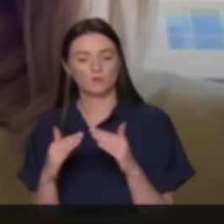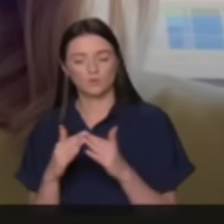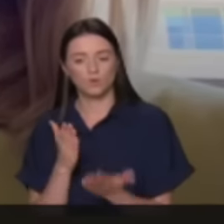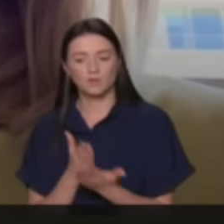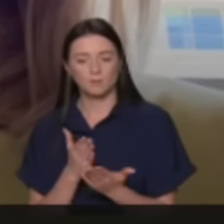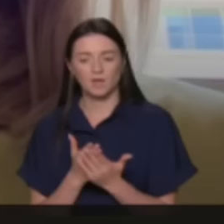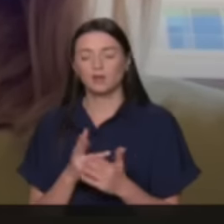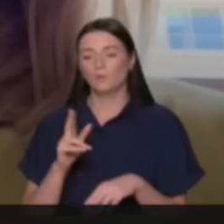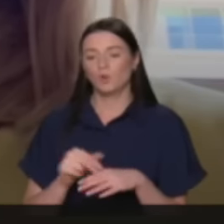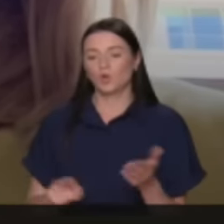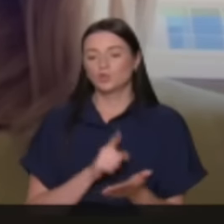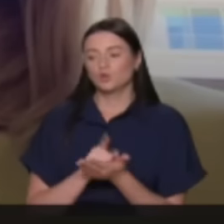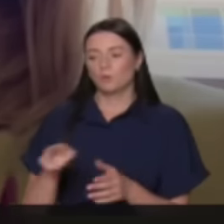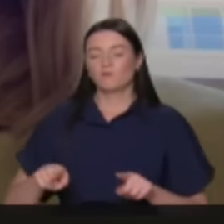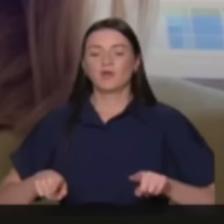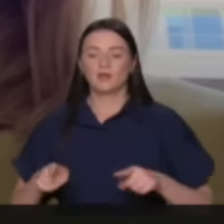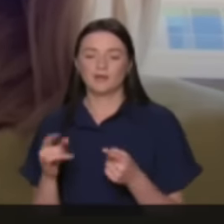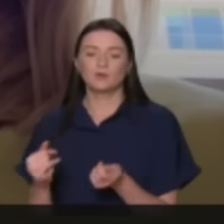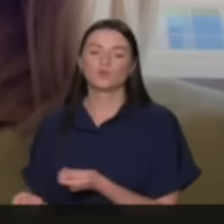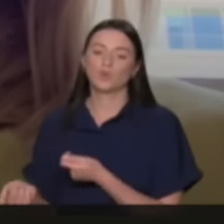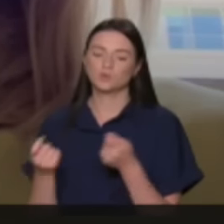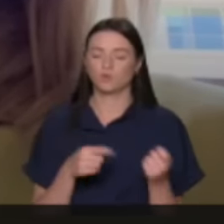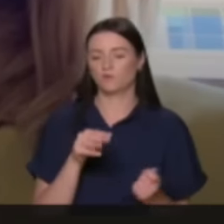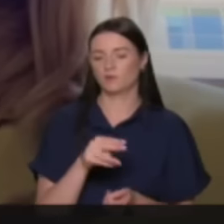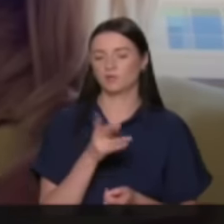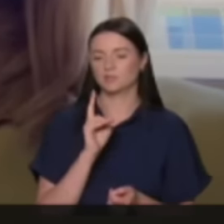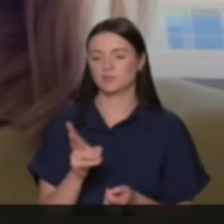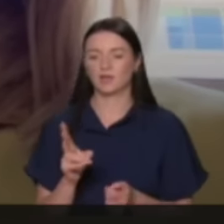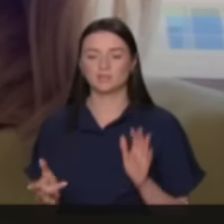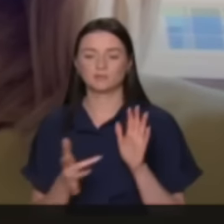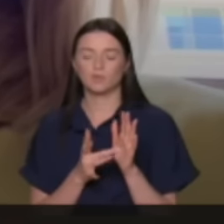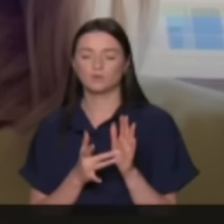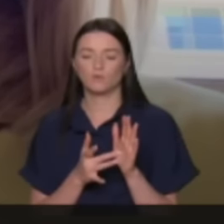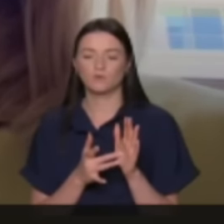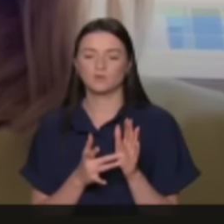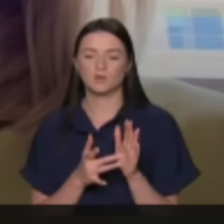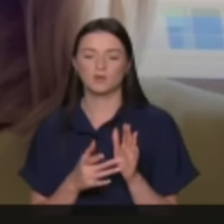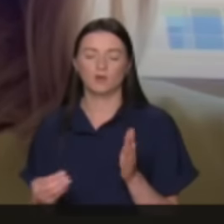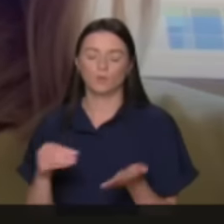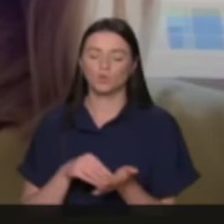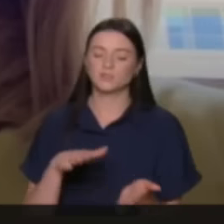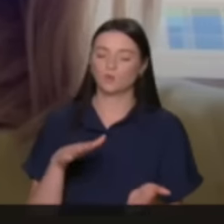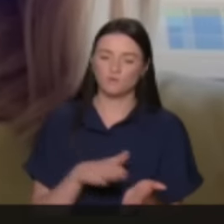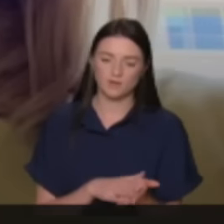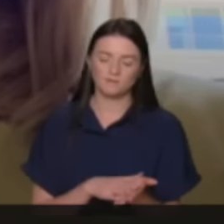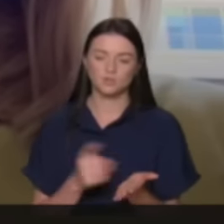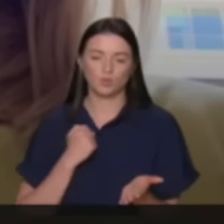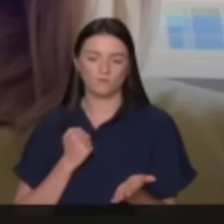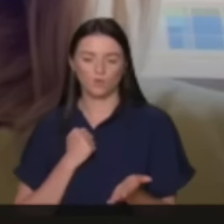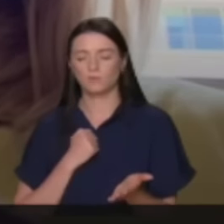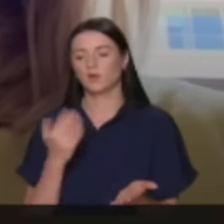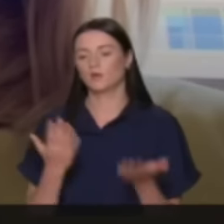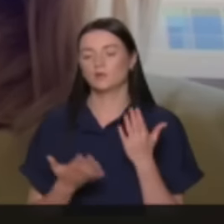поліція зобов'язана його затримати і доставити до ТЦК з метою примусової постановки на військовий облік. Для того,